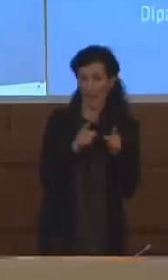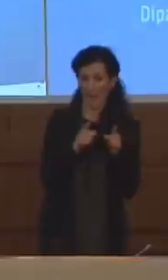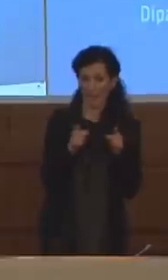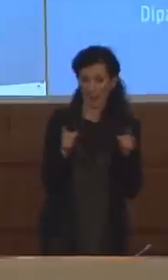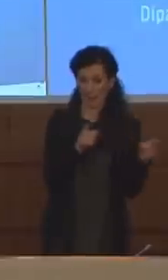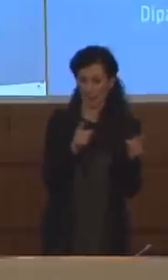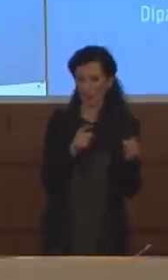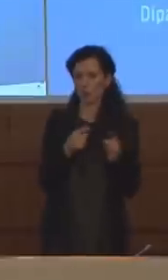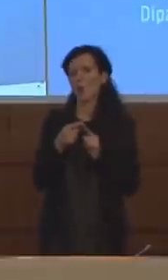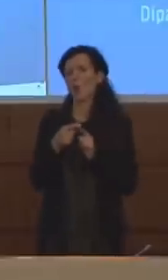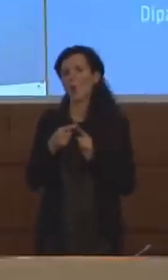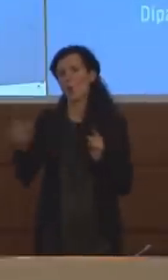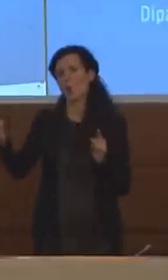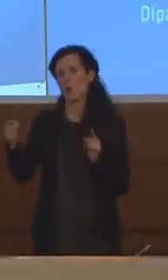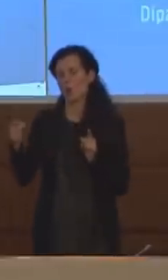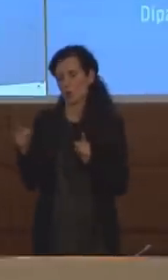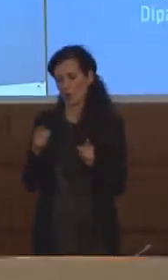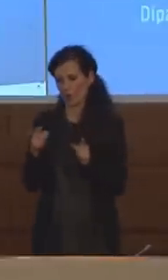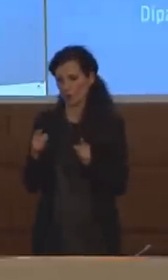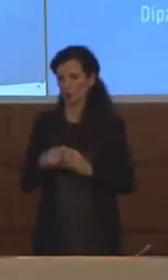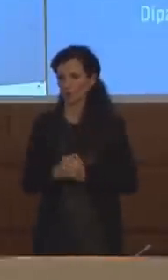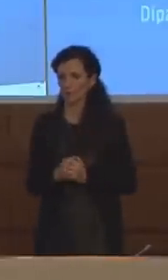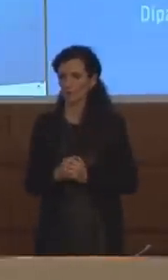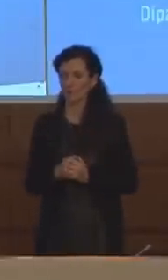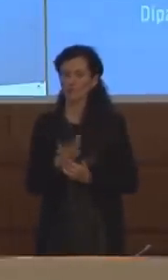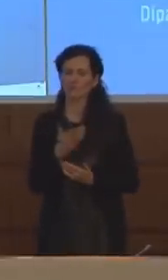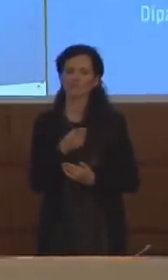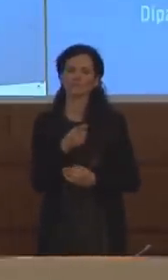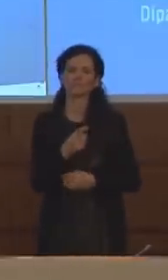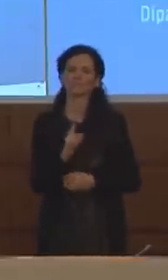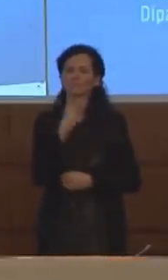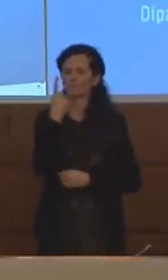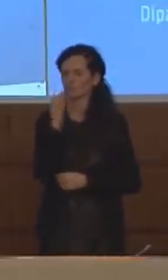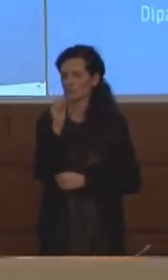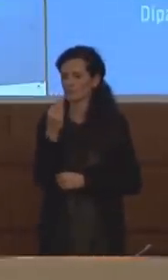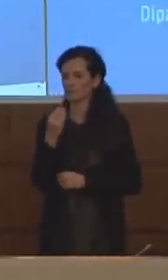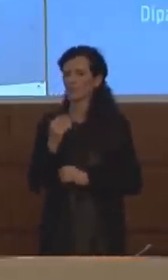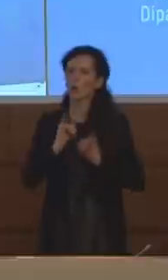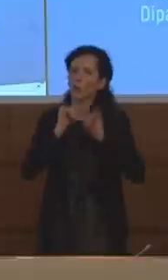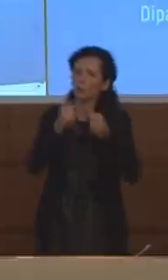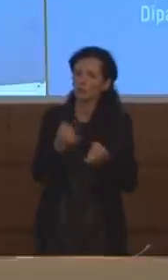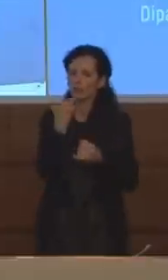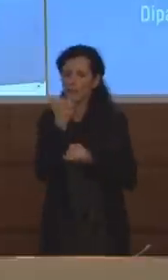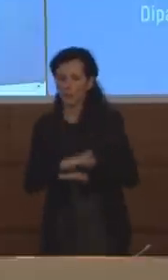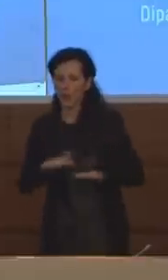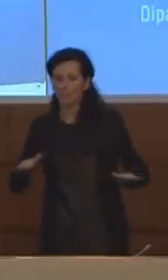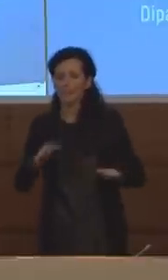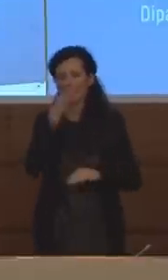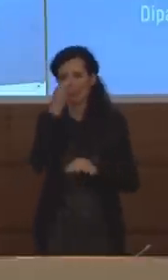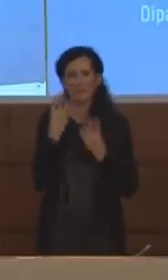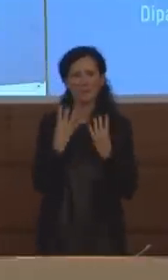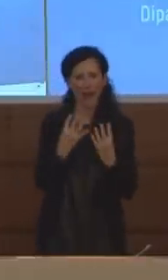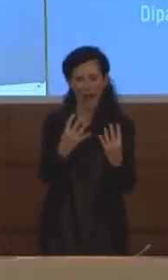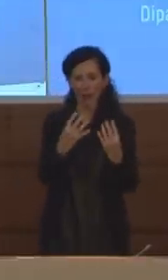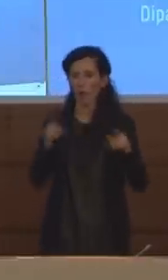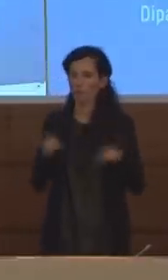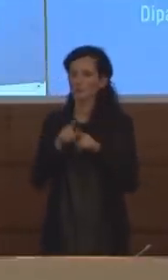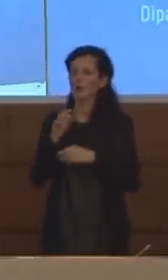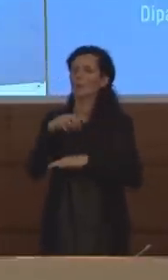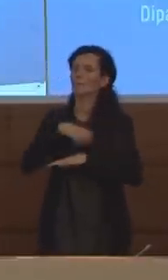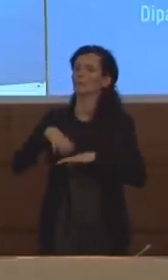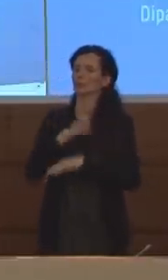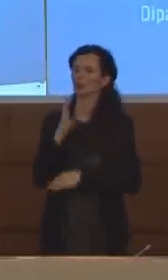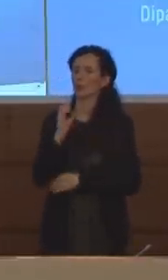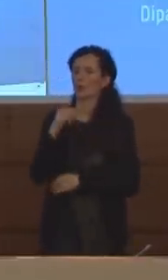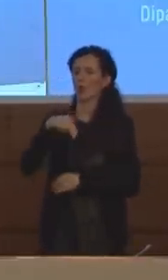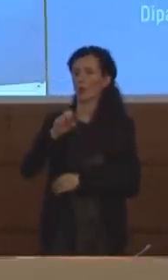chiedono in tantissimi la prima riguarda i parchi e le uscite dei bambini ne ha parlato anche il ministro bonetti questa mattina io